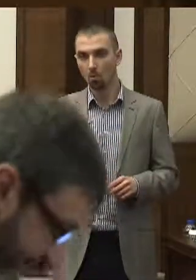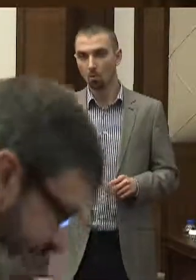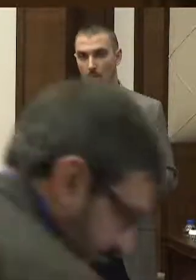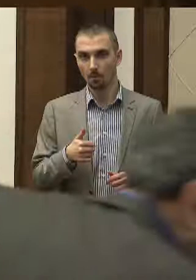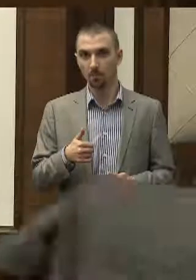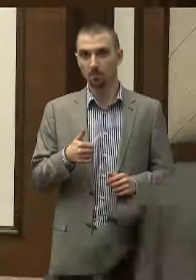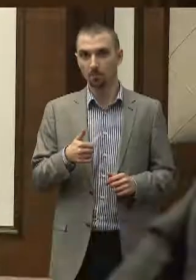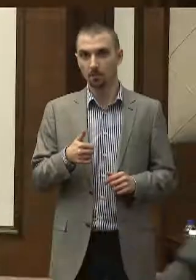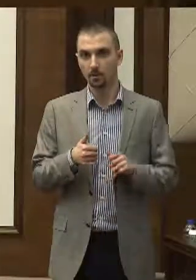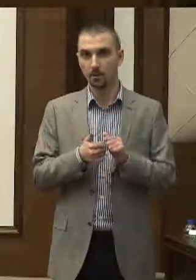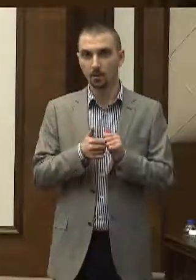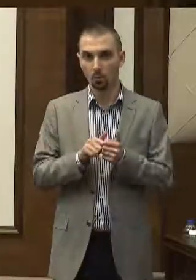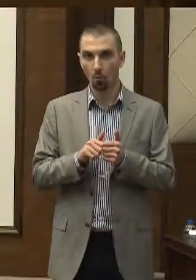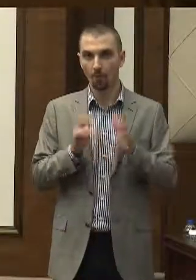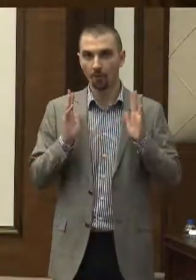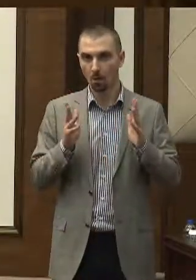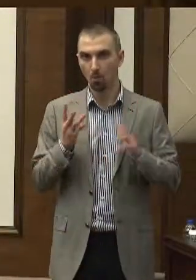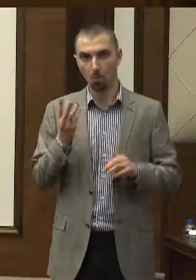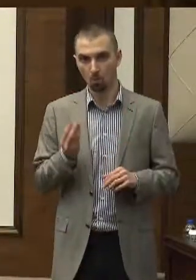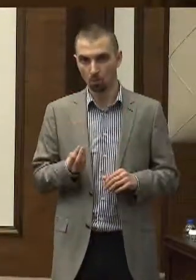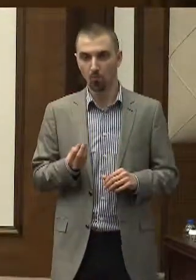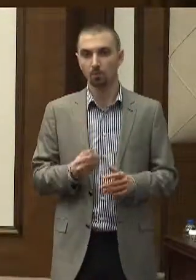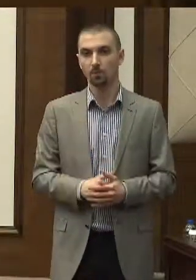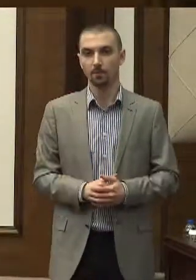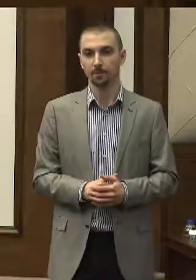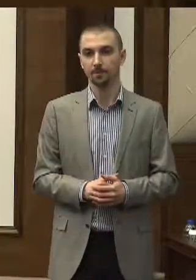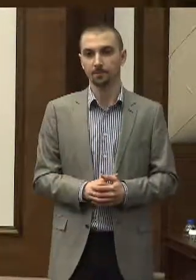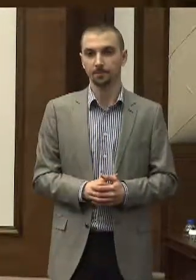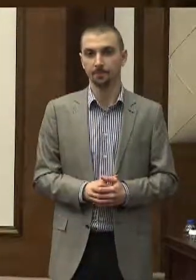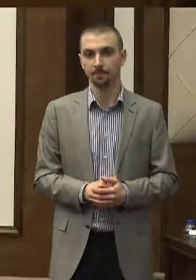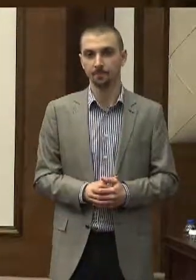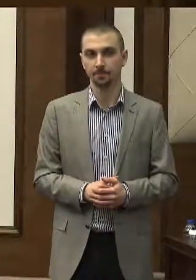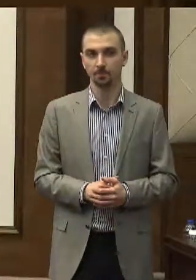önemli sportif faaliyetler oldu. Çok önemli